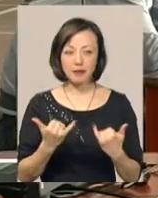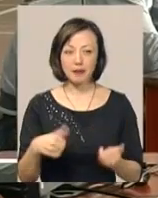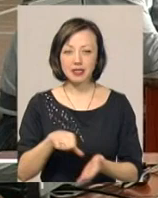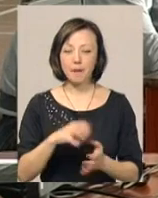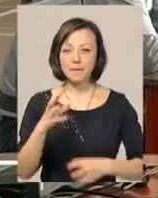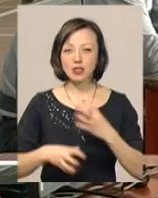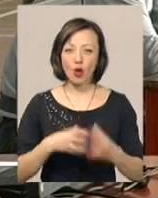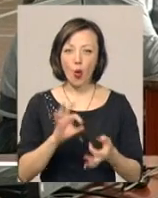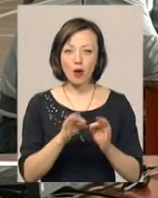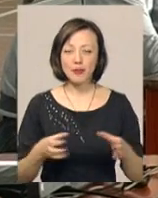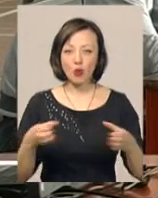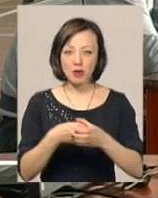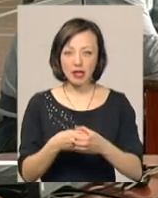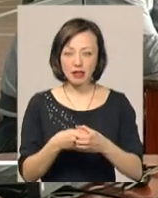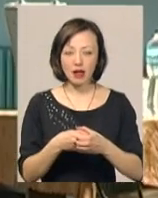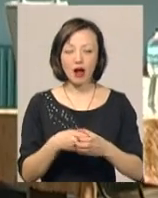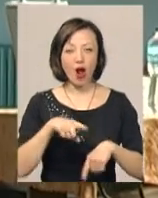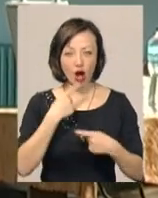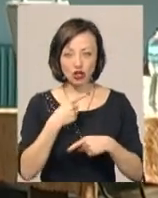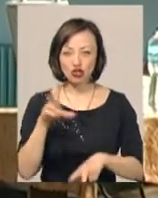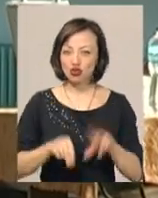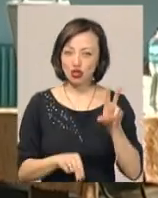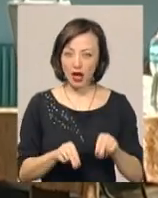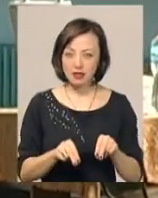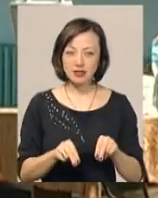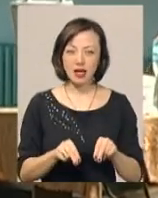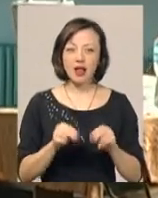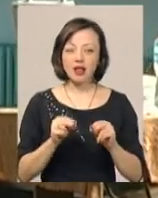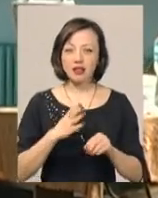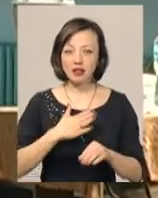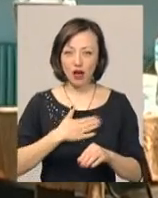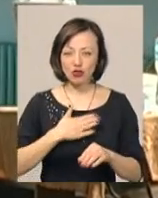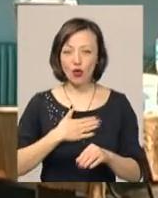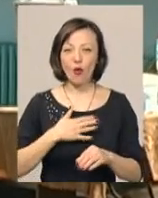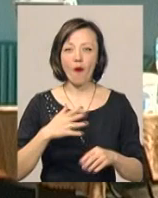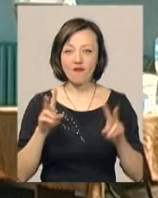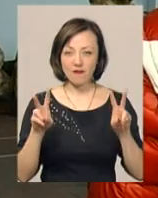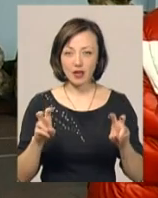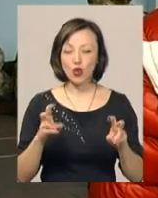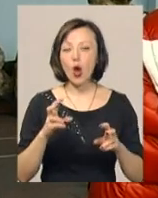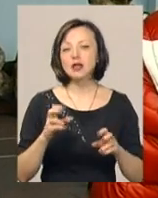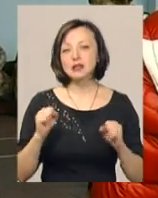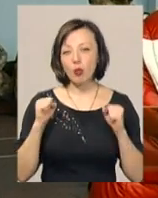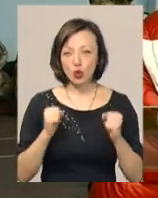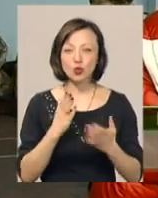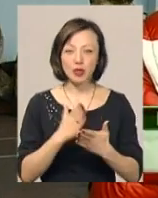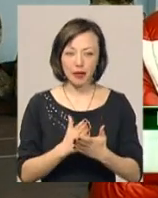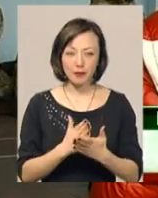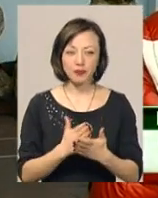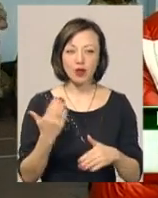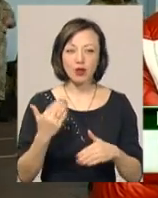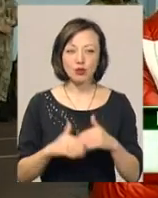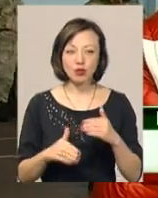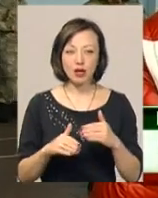представник Міжнародного олімпійського комітету Микола Мицак каже, шанс у суто слов'янського виду спорту вийти на світові рубежі є. Вже в Токіо карате буде